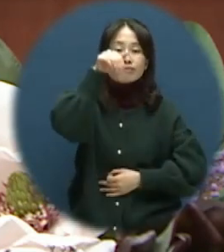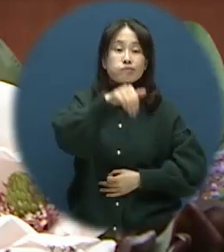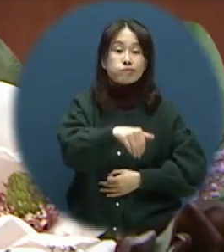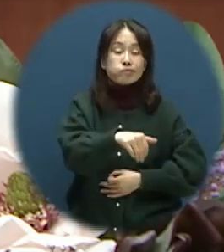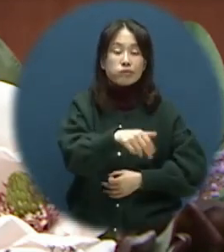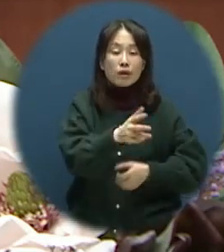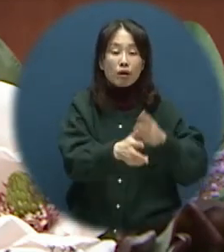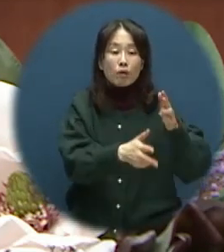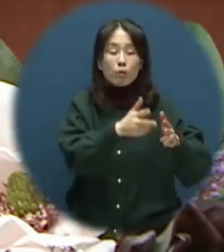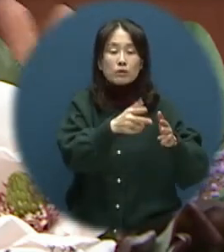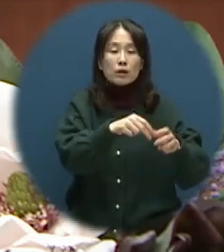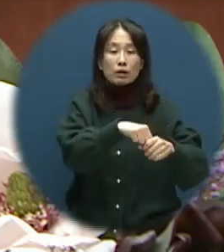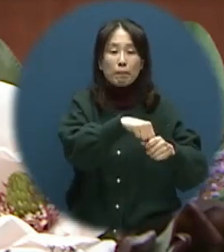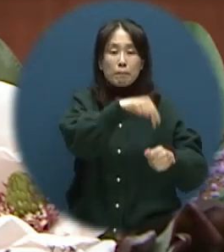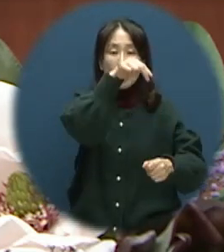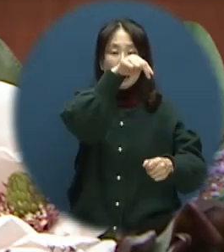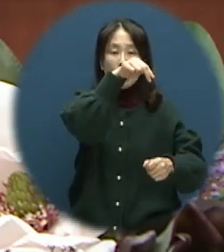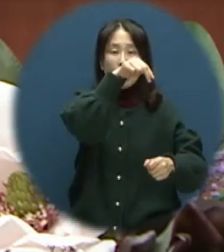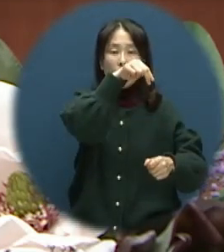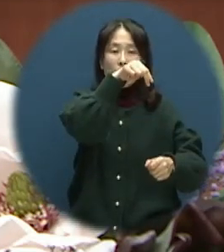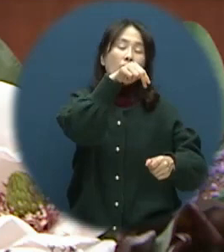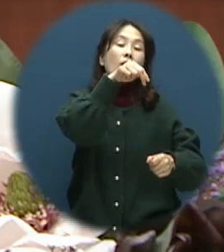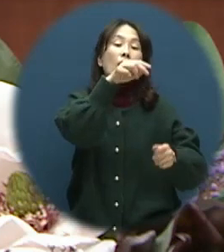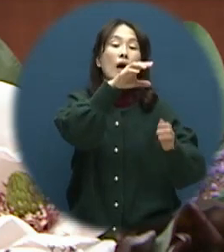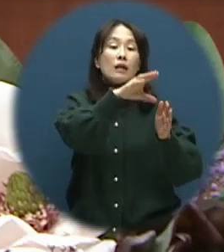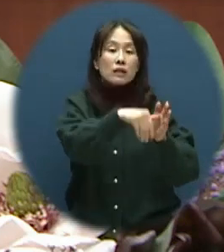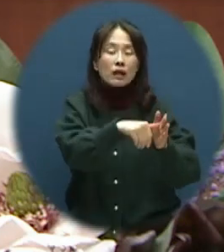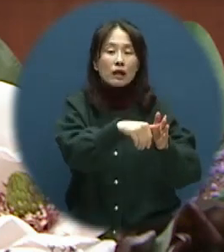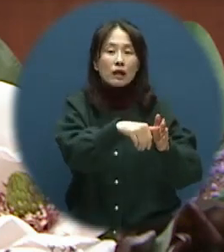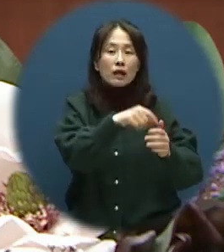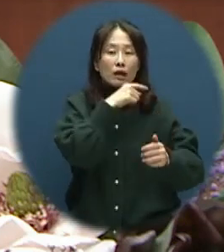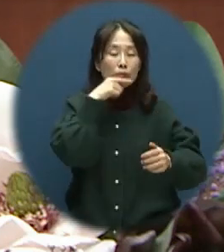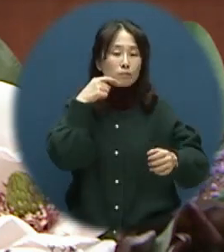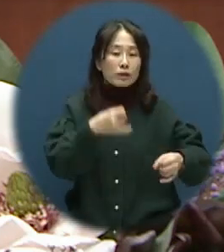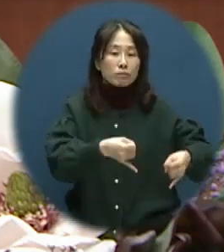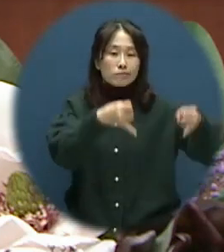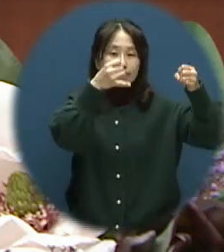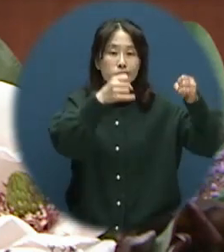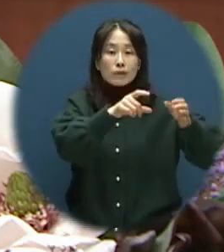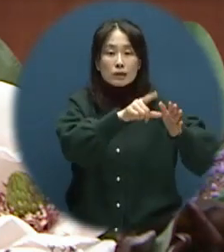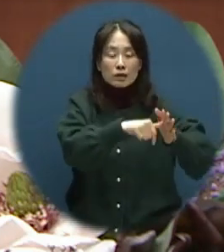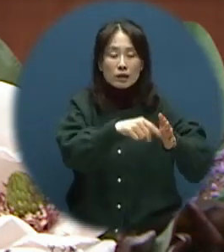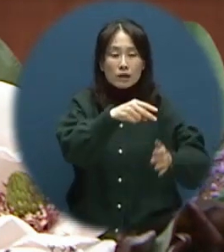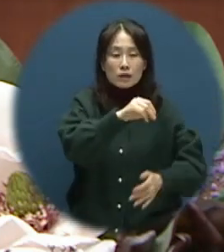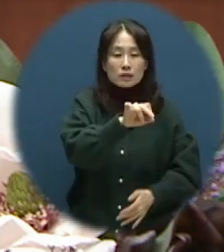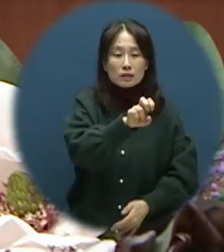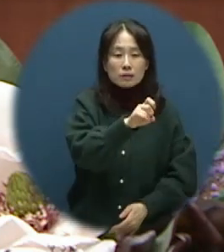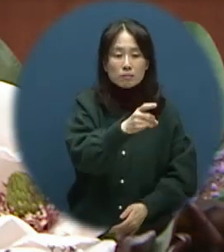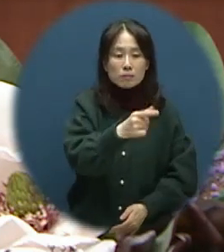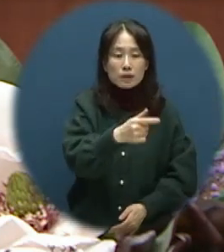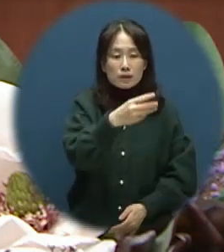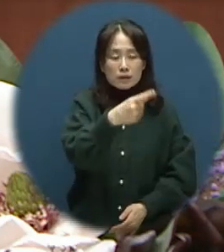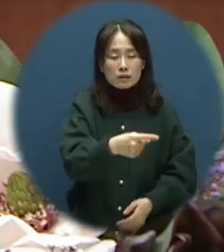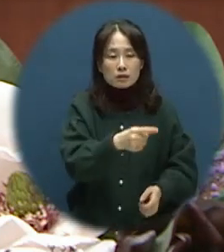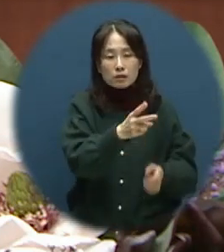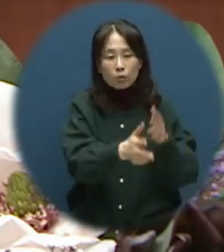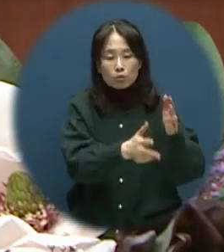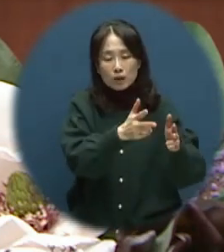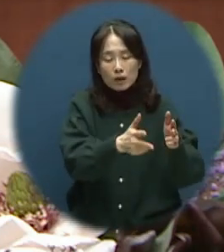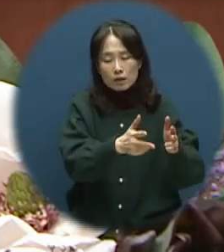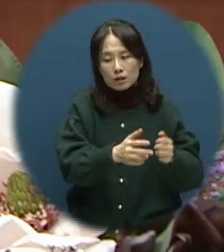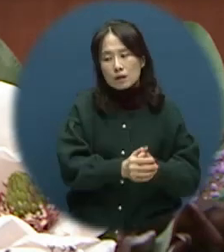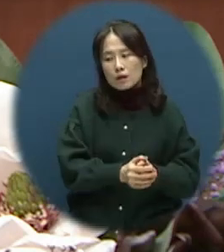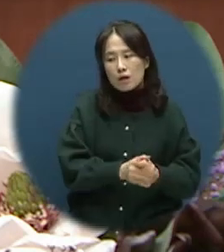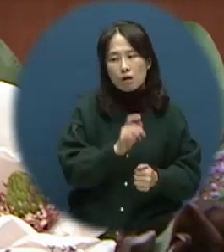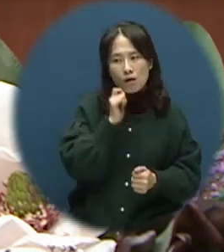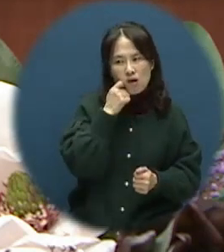시멘트가 부도가 났고 정이 부도가 났고 그러니까 시멘트만 순수하게 팔아서는 먹고 살 수가 없어요. 그래서 쓰레기를